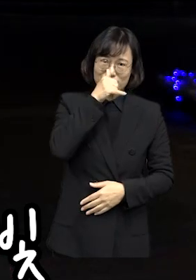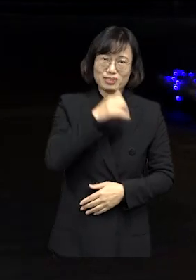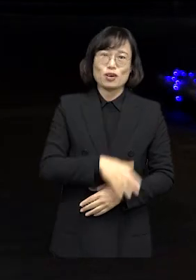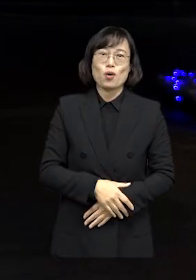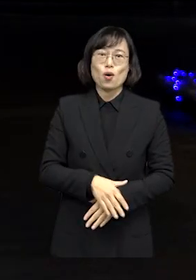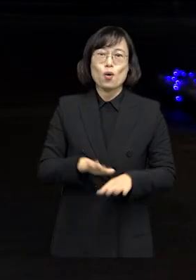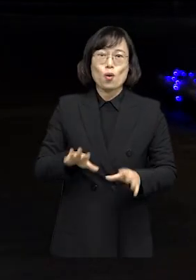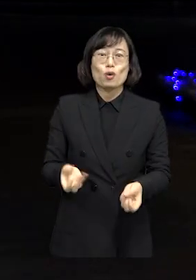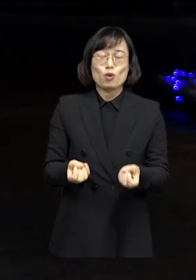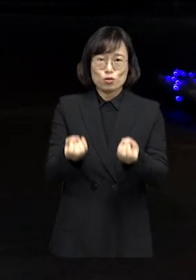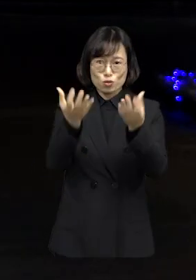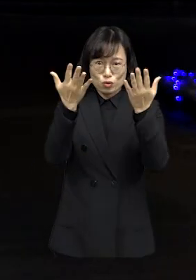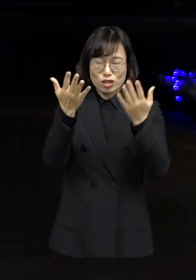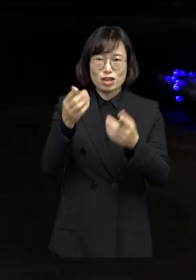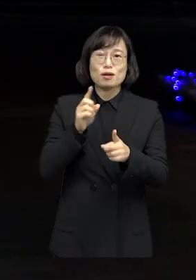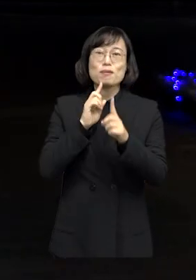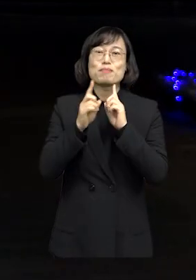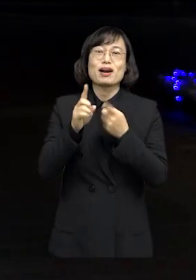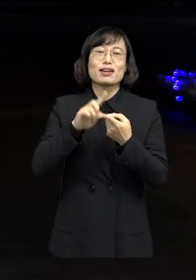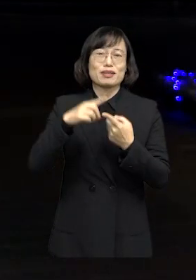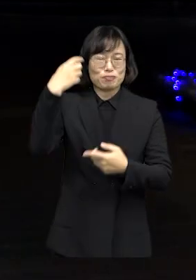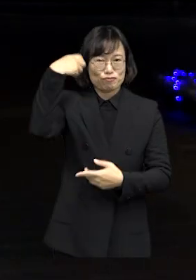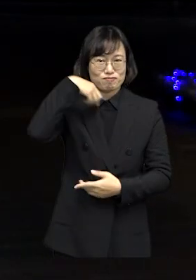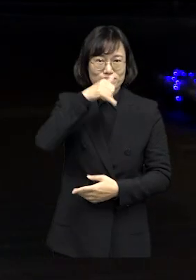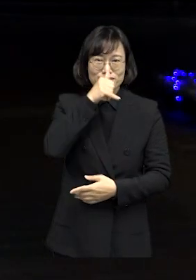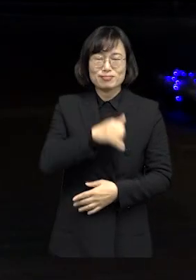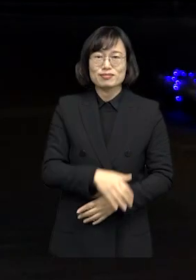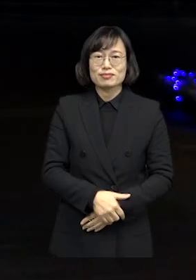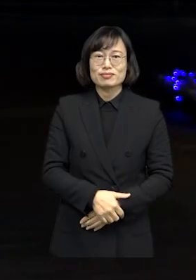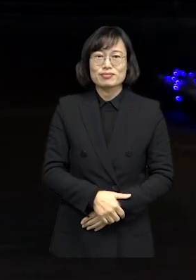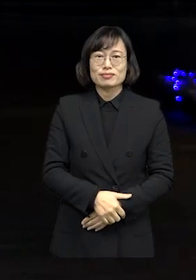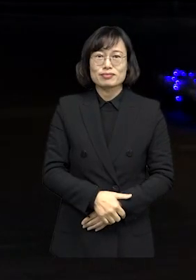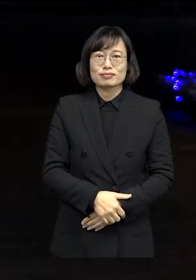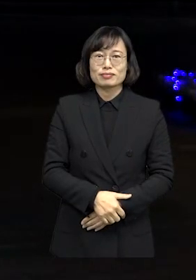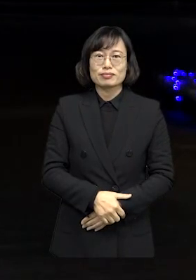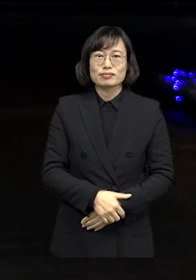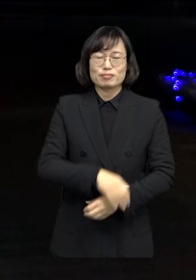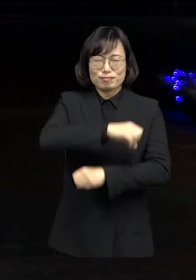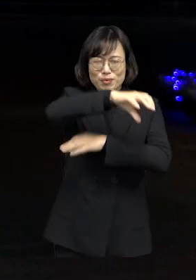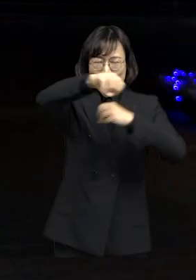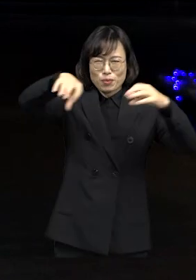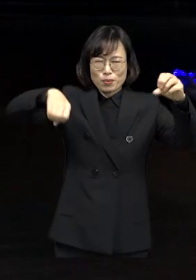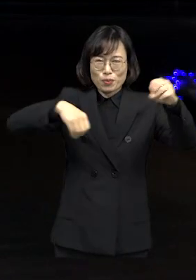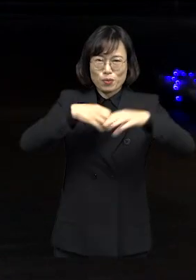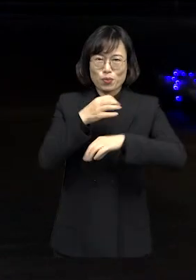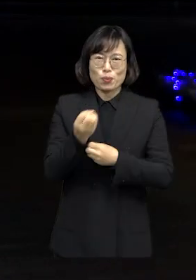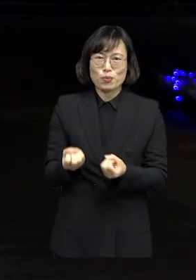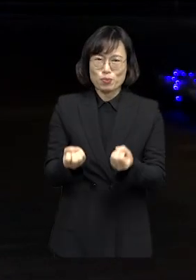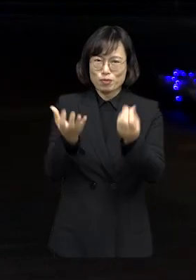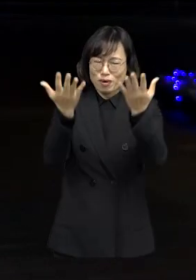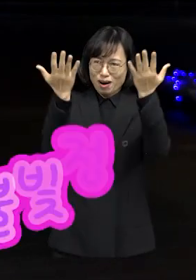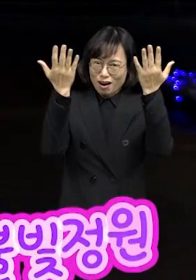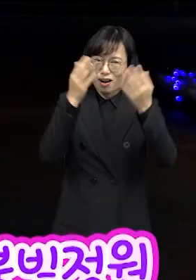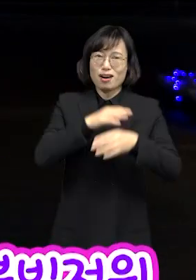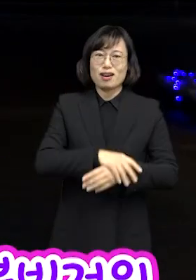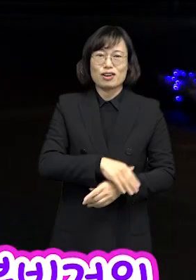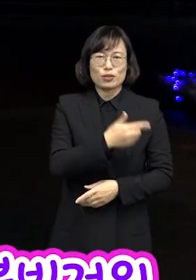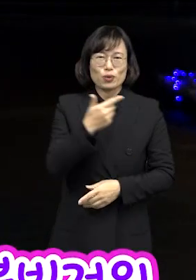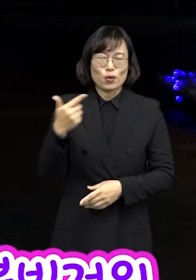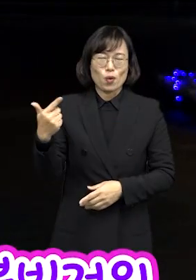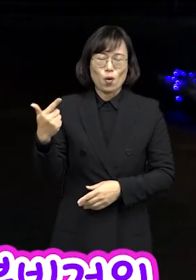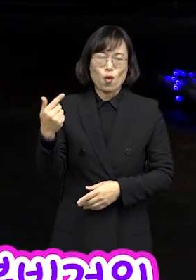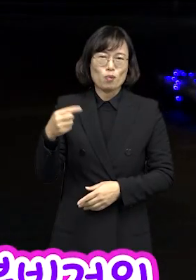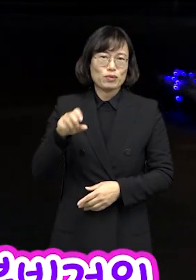있다. 오늘 황산공원 불빛정원에서 이 말을 실감할 수 있었습니다. 형형색색 아름다운